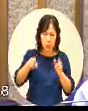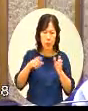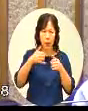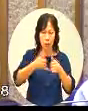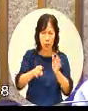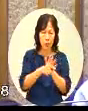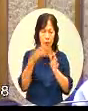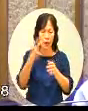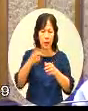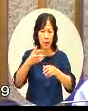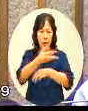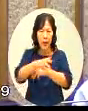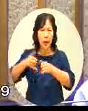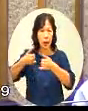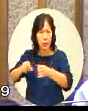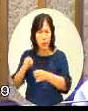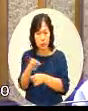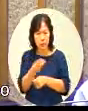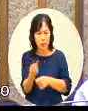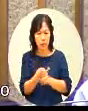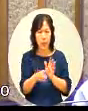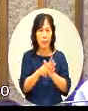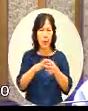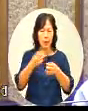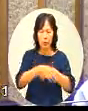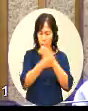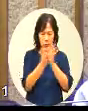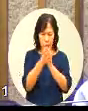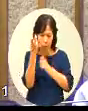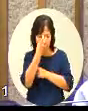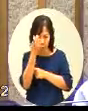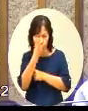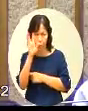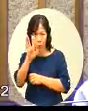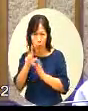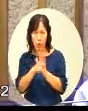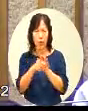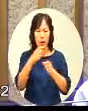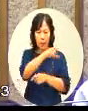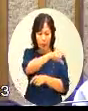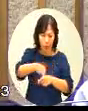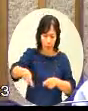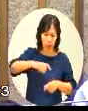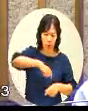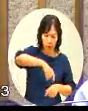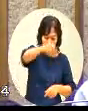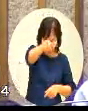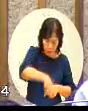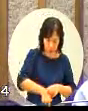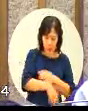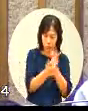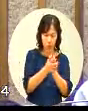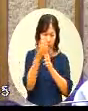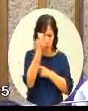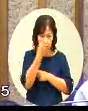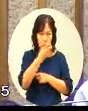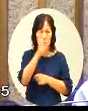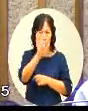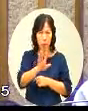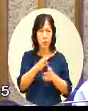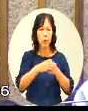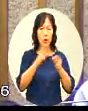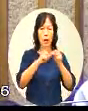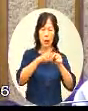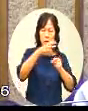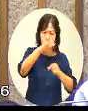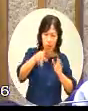的部分哦，其实我们已经启动前面的测量，包括让横断面、纵断面全部的测量。可是让中